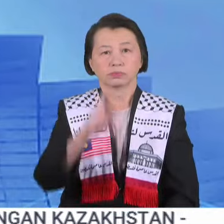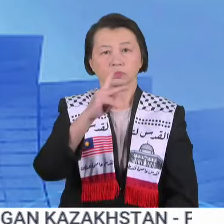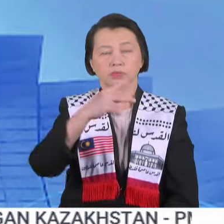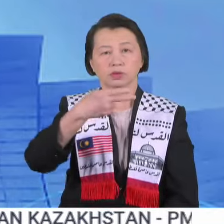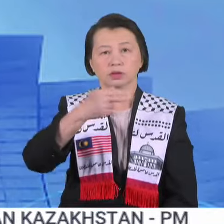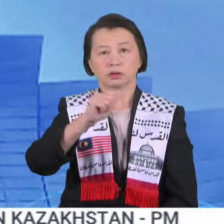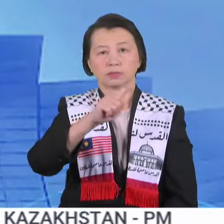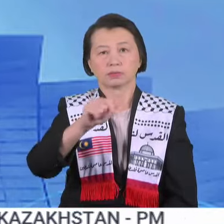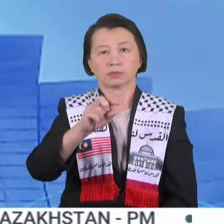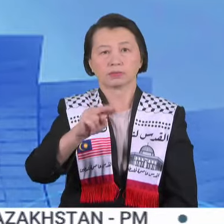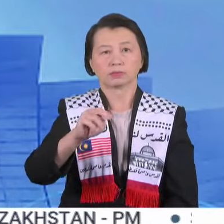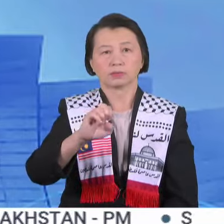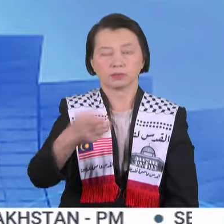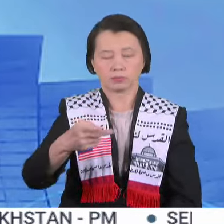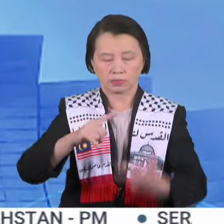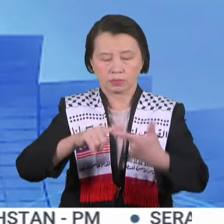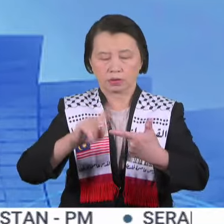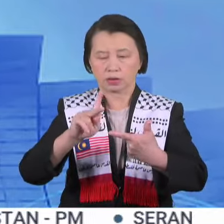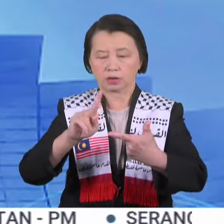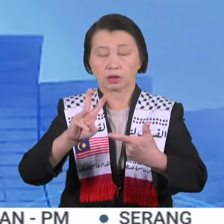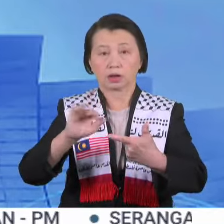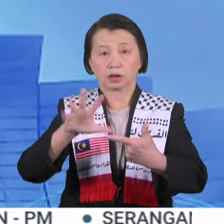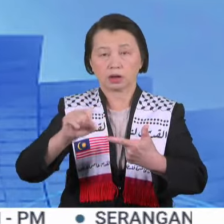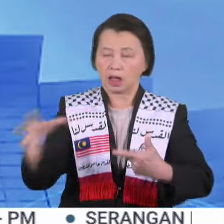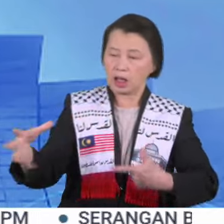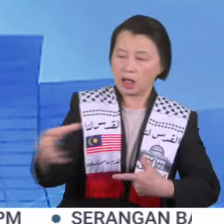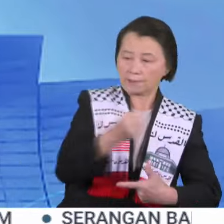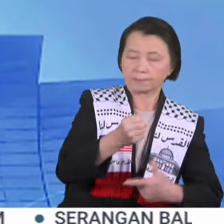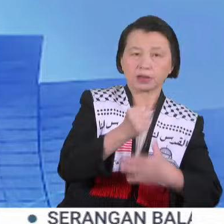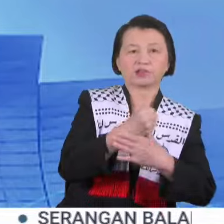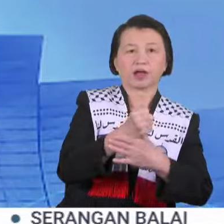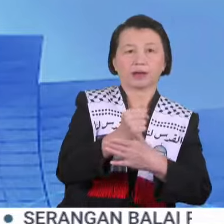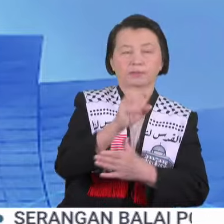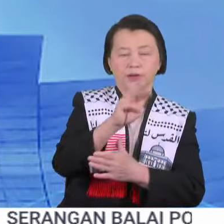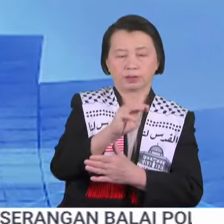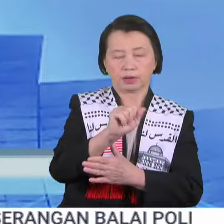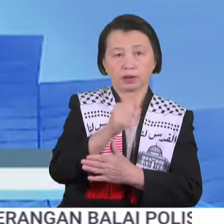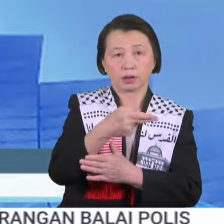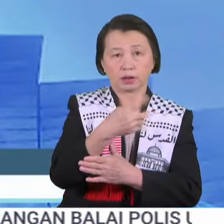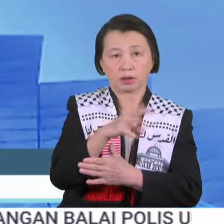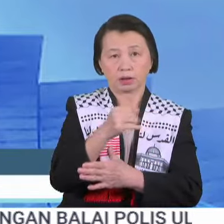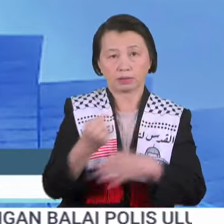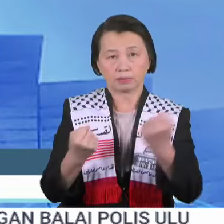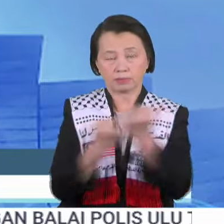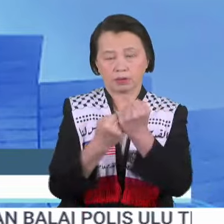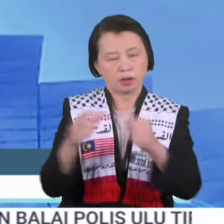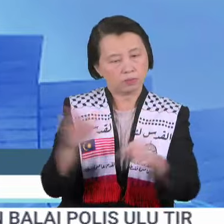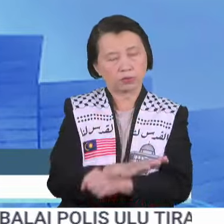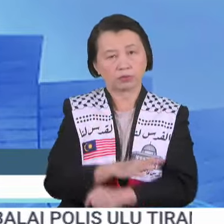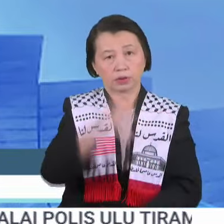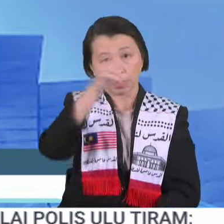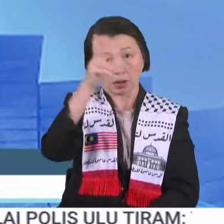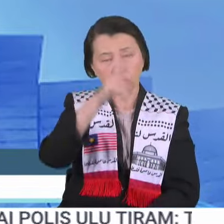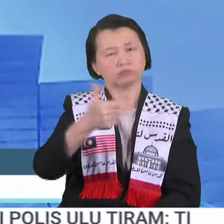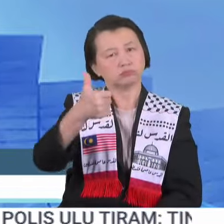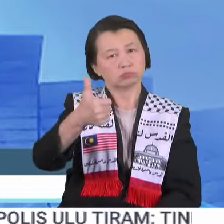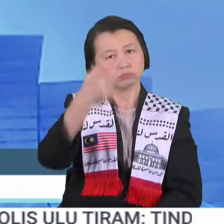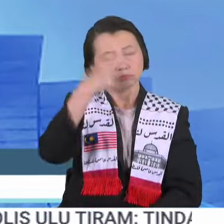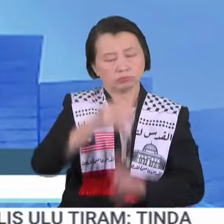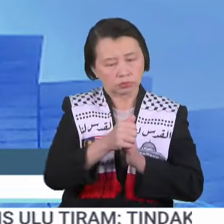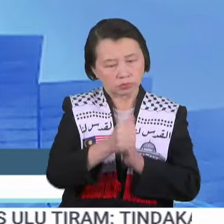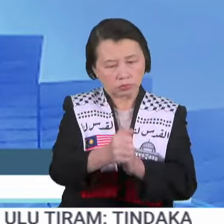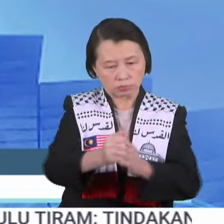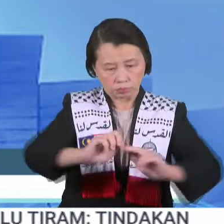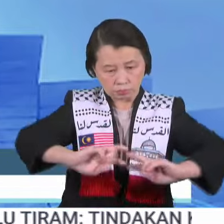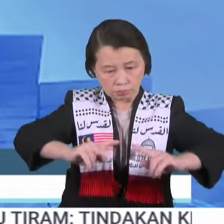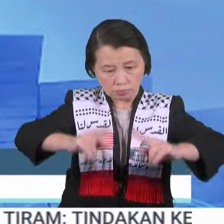dan KWSP mengambil alih semua saham MAHB yang belum dimiliki mendapat sokongan penuh kerajaan. Ia langkah terbaik bagi meneraju